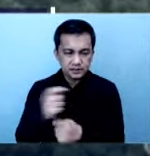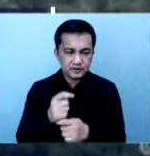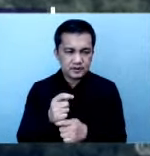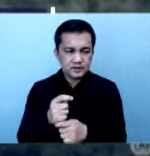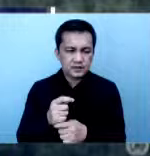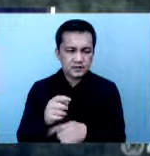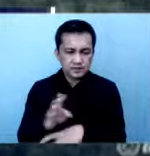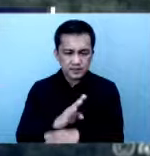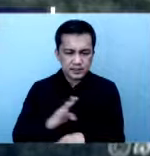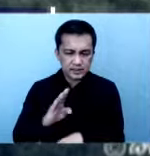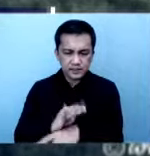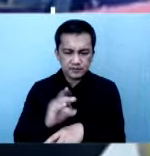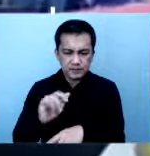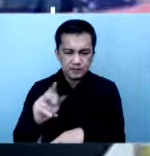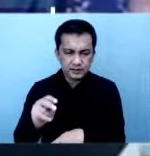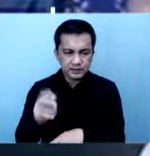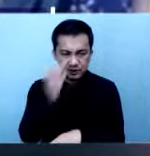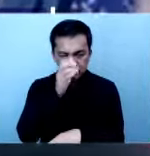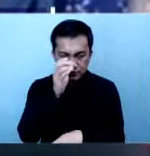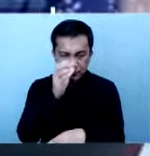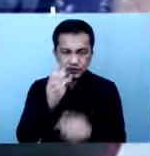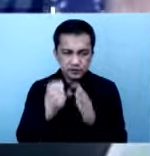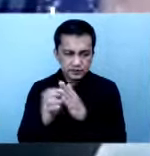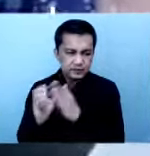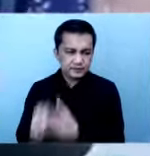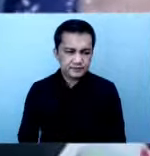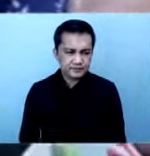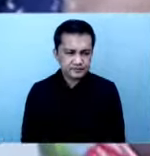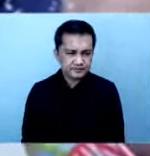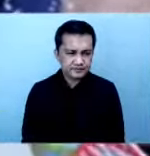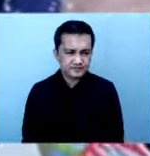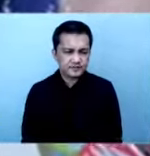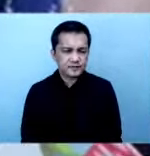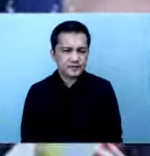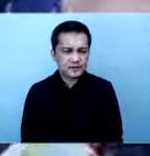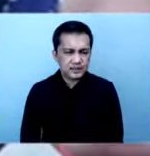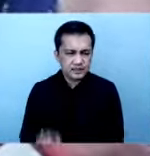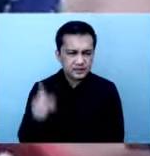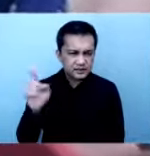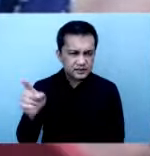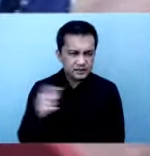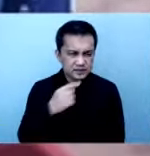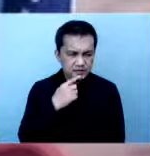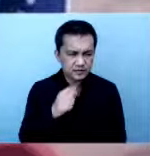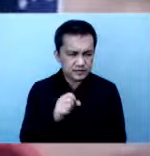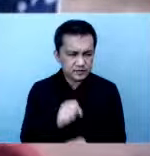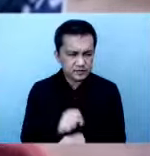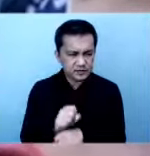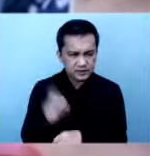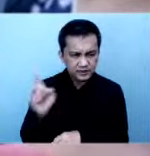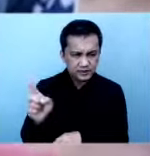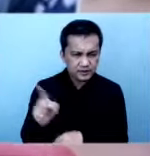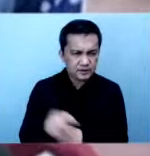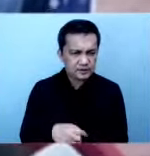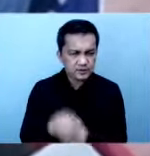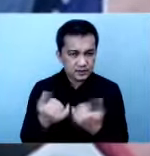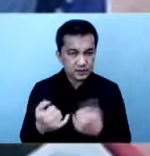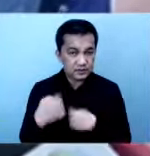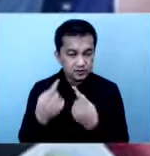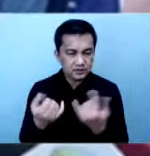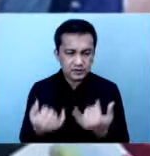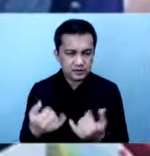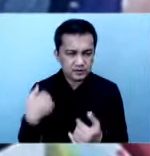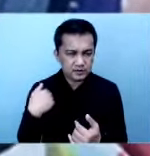ng Balamban at Cebu City. Ana ay bukid diha nga gitrabaho. Okay? As of now, dili pa